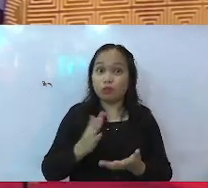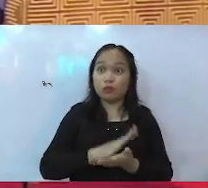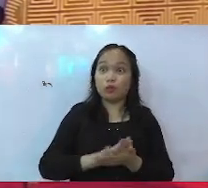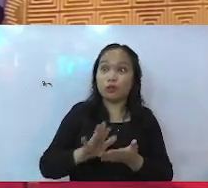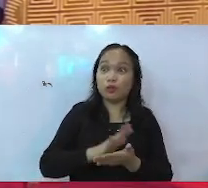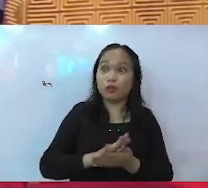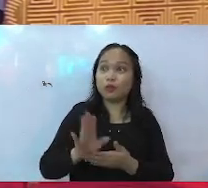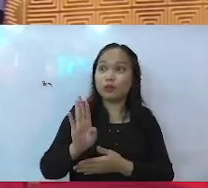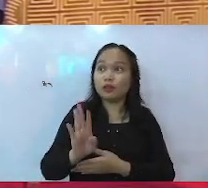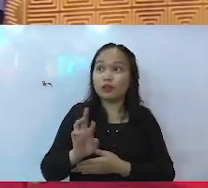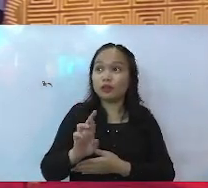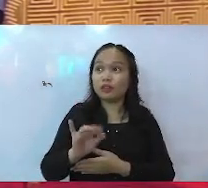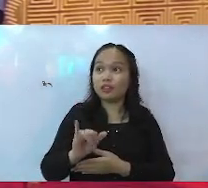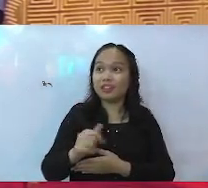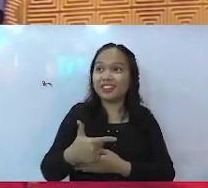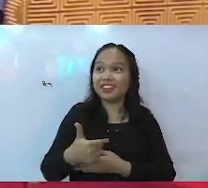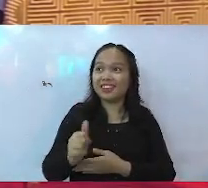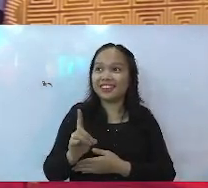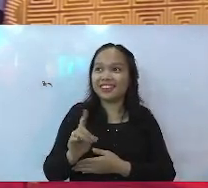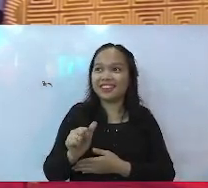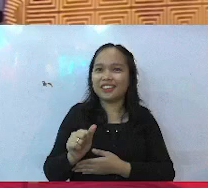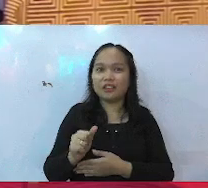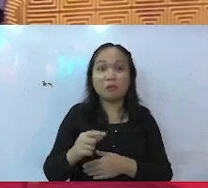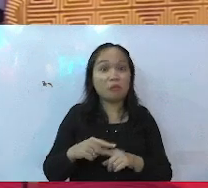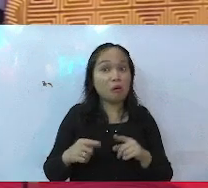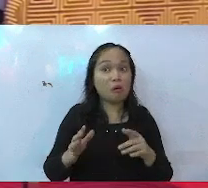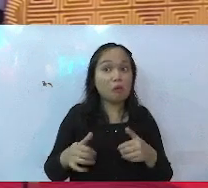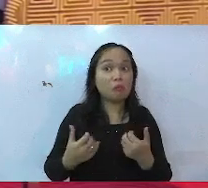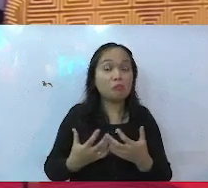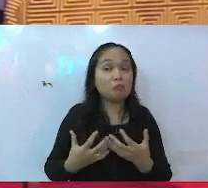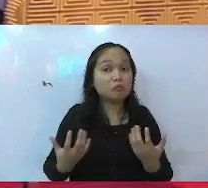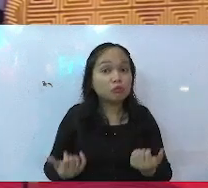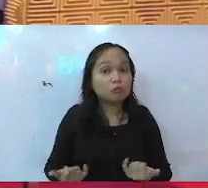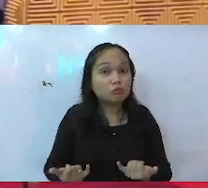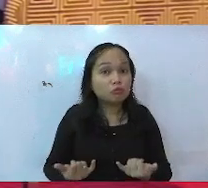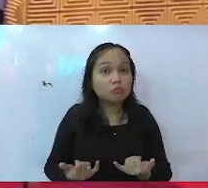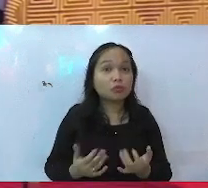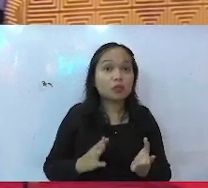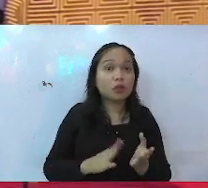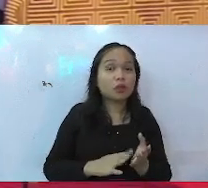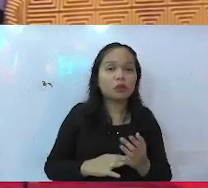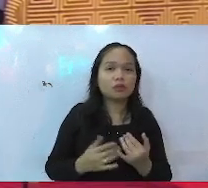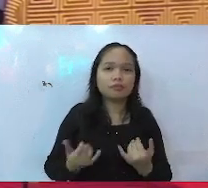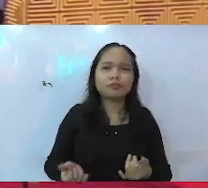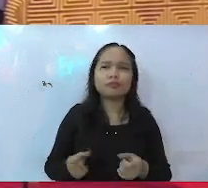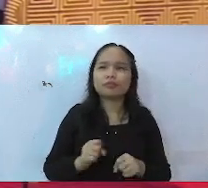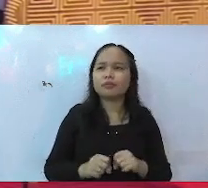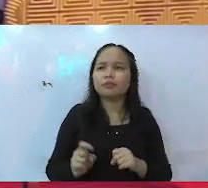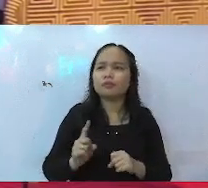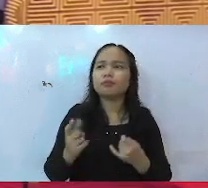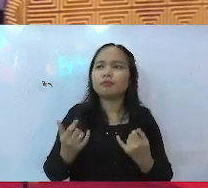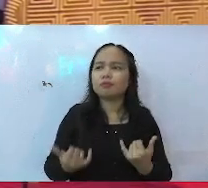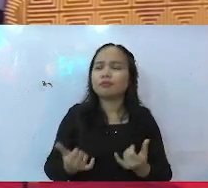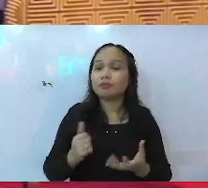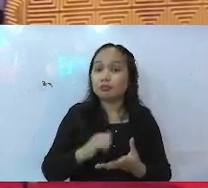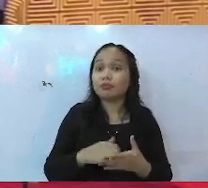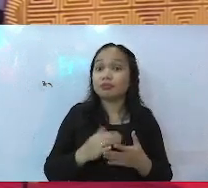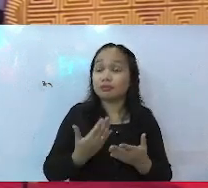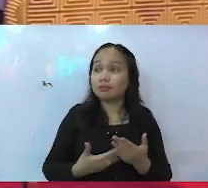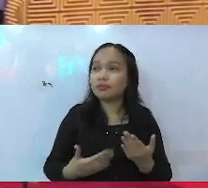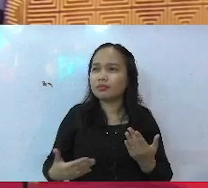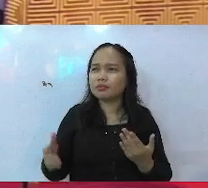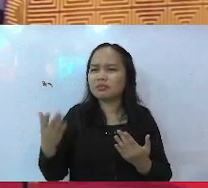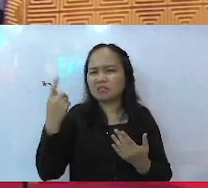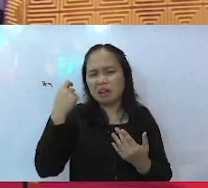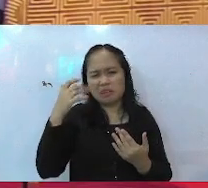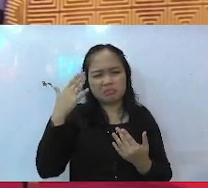nakakapunta ng studio eh How much more yung mismong pasukan na o so sa mga ganong bagay hindi nila alam